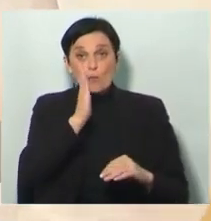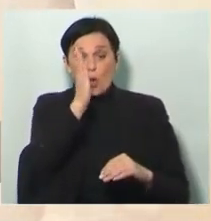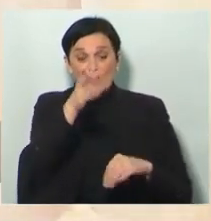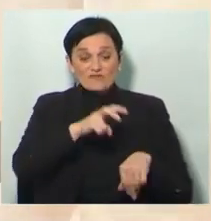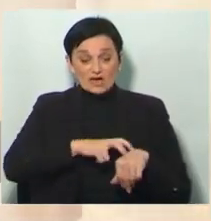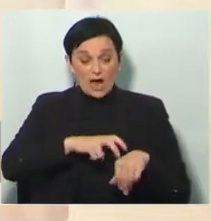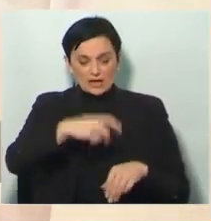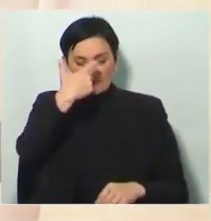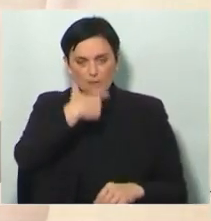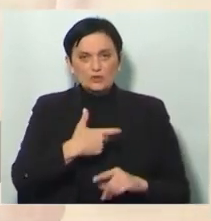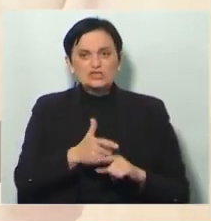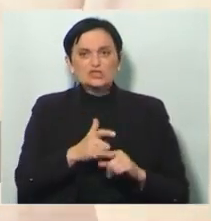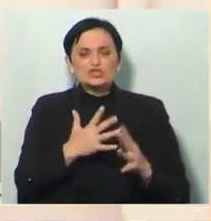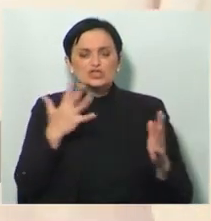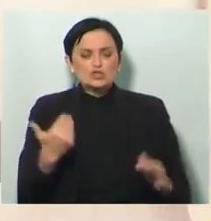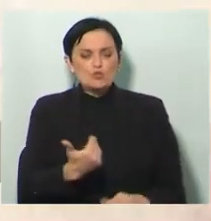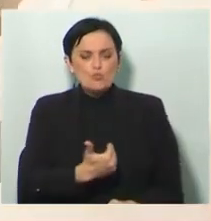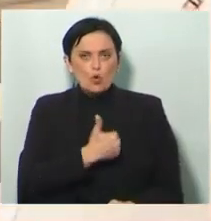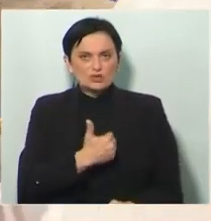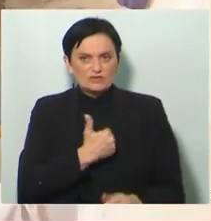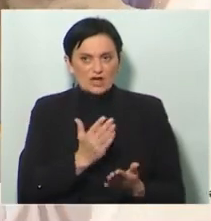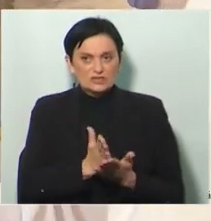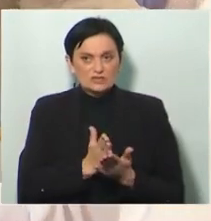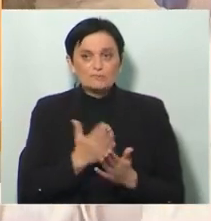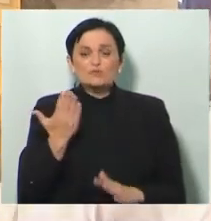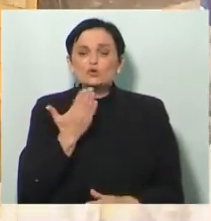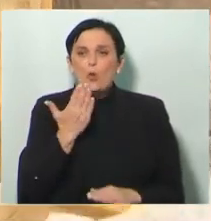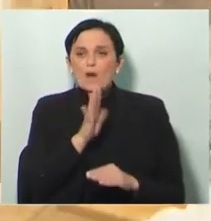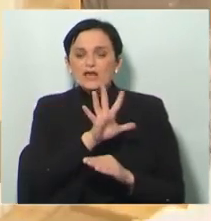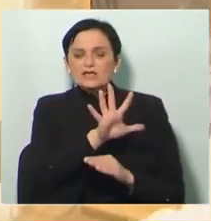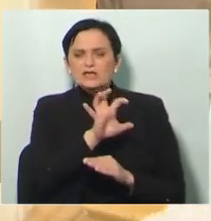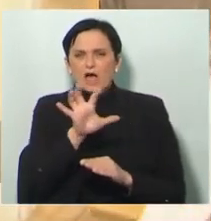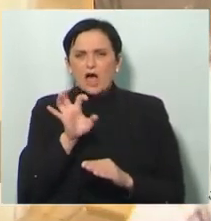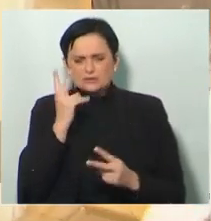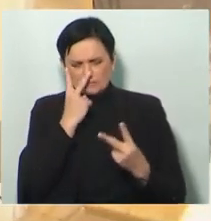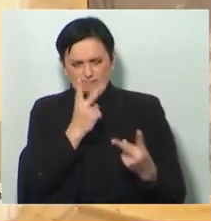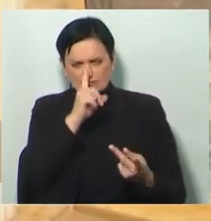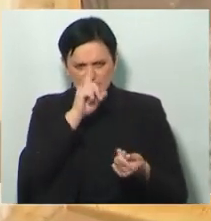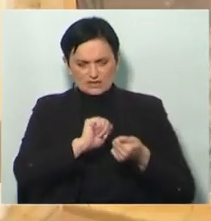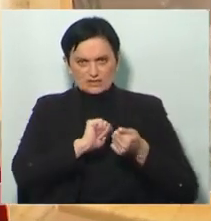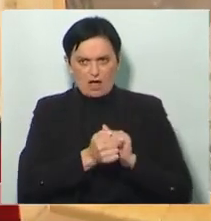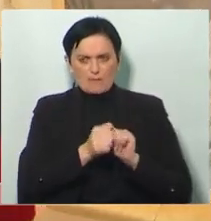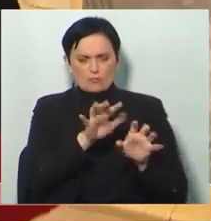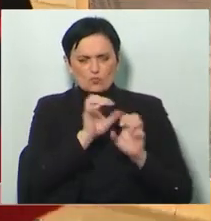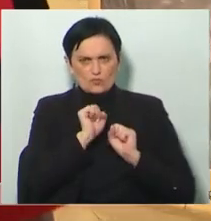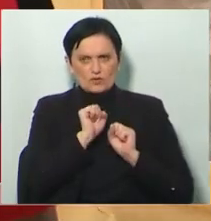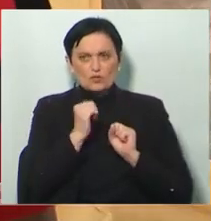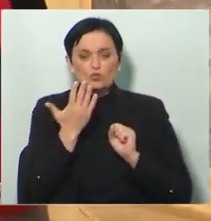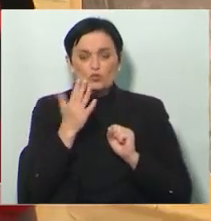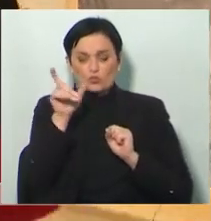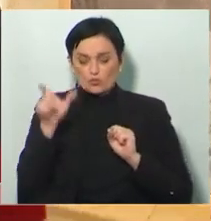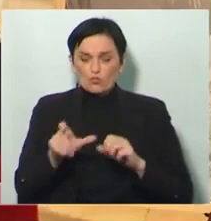ექიმისთვის ძალიან დიდი მოტივაციის წყაროც. აი, რომელი კადრი დაგამახსოვდა როგორც ამ შემთხვევაში ფოტოგრაფს,